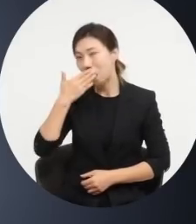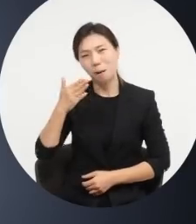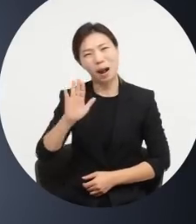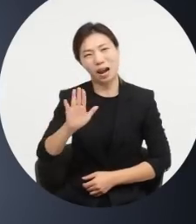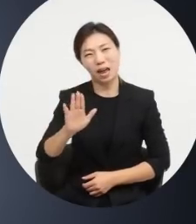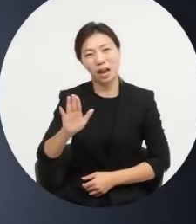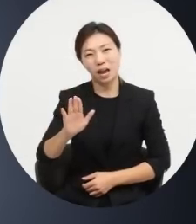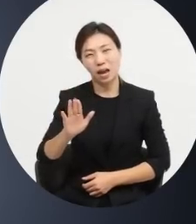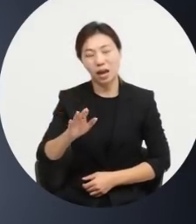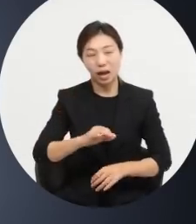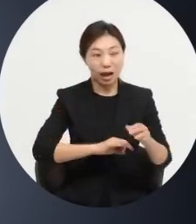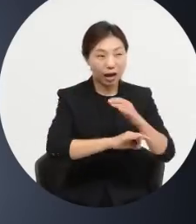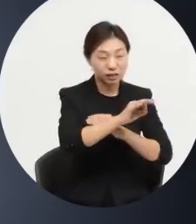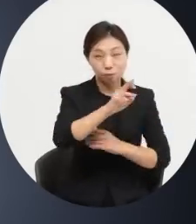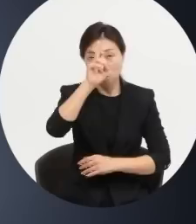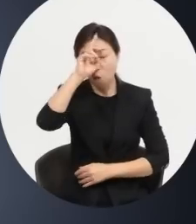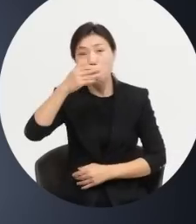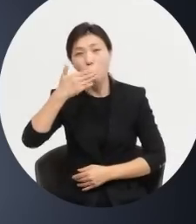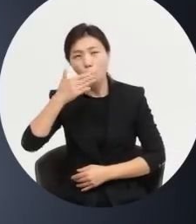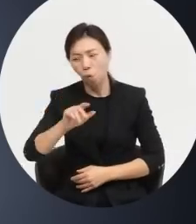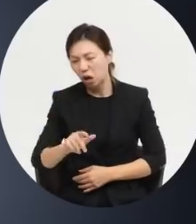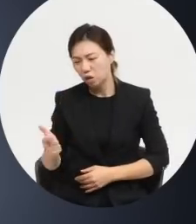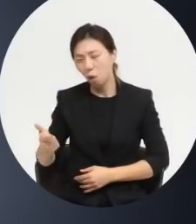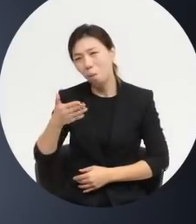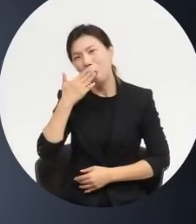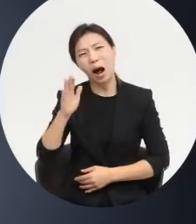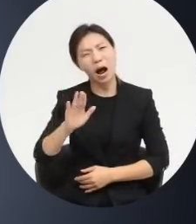그죠? 저녁을 네. 안 먹는 분위기인데.